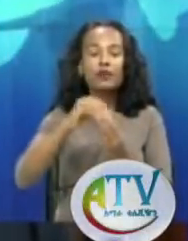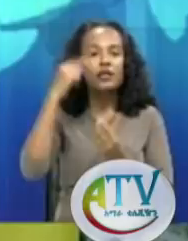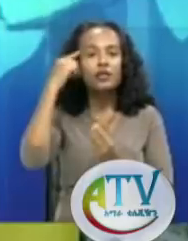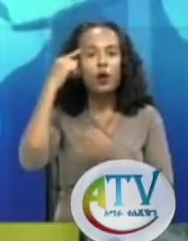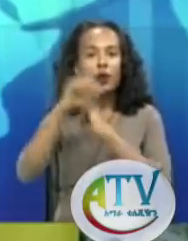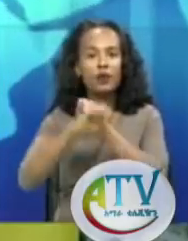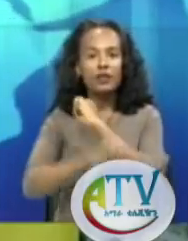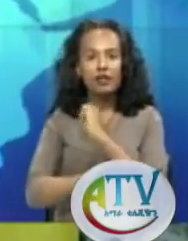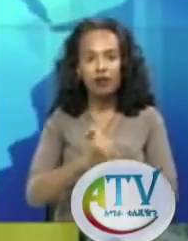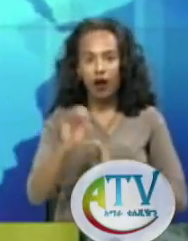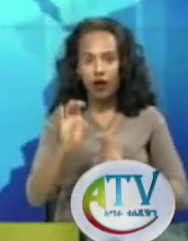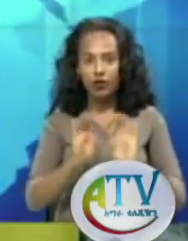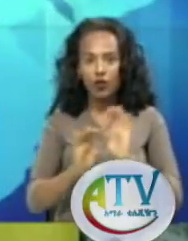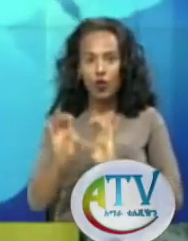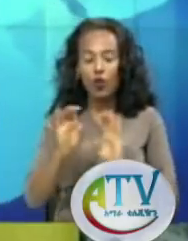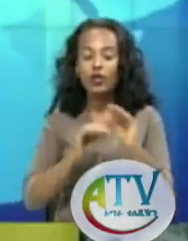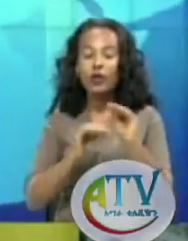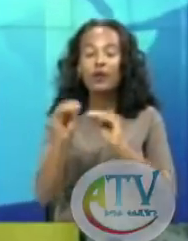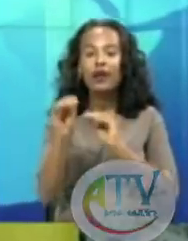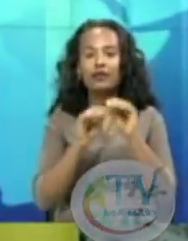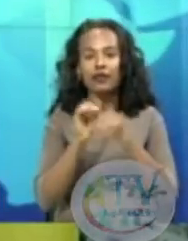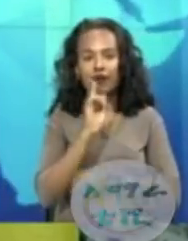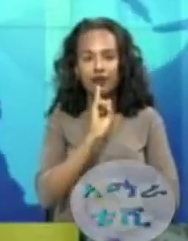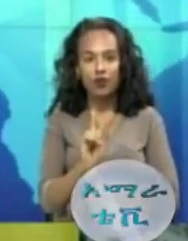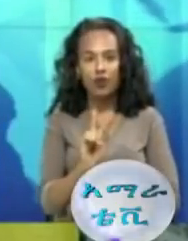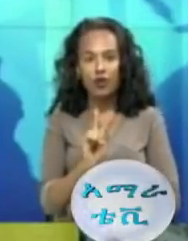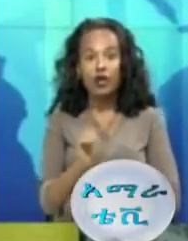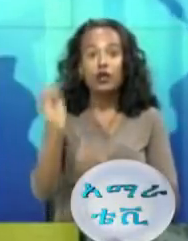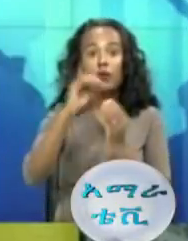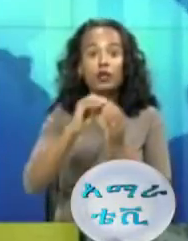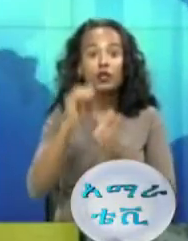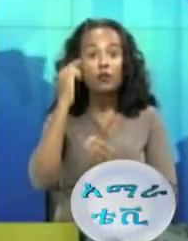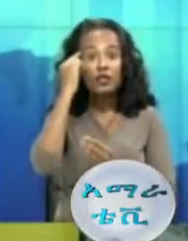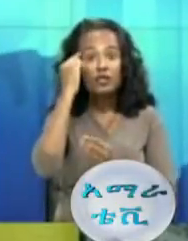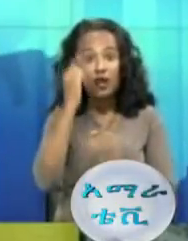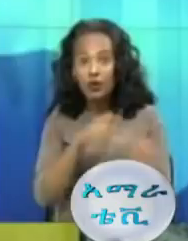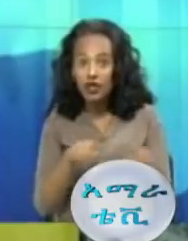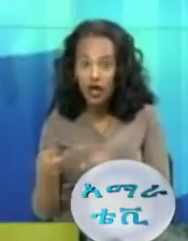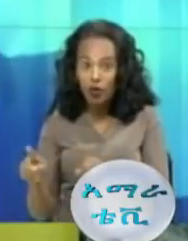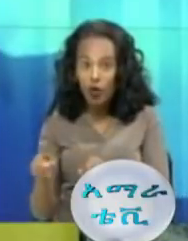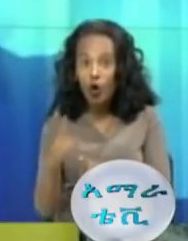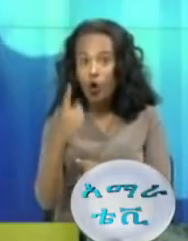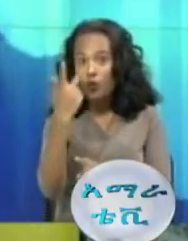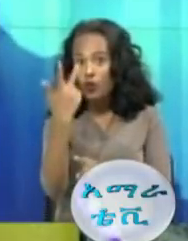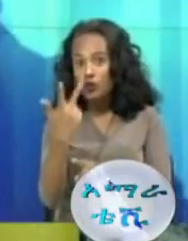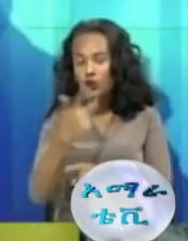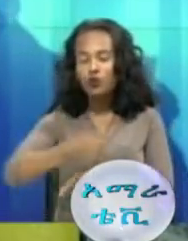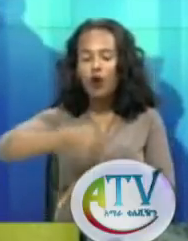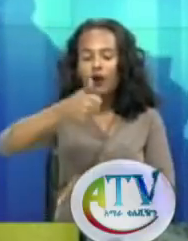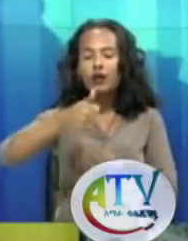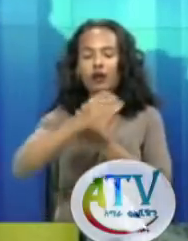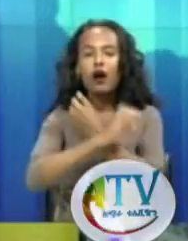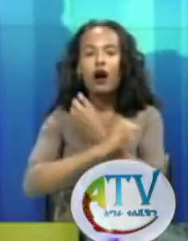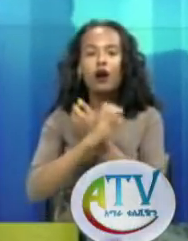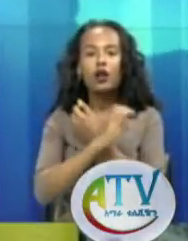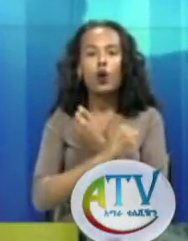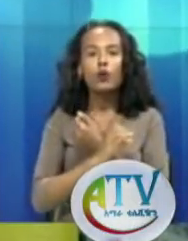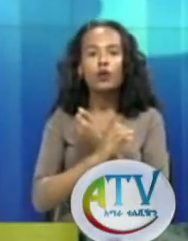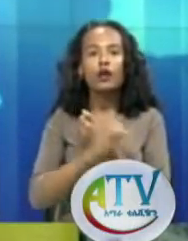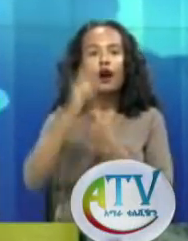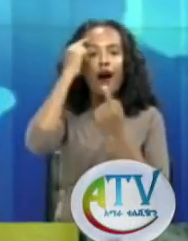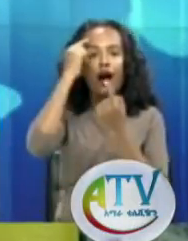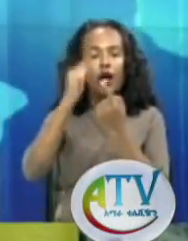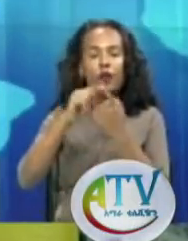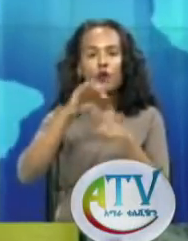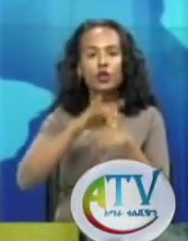መሰረት አድርጎ የሚጓዝ ነው። የመደመር እሳቤ ደግሞ በሶስት ዋነኛ ሀገራዊ አላማዎች